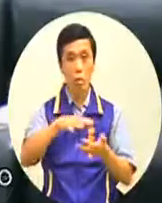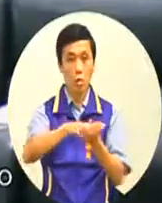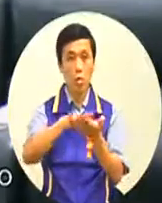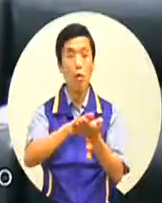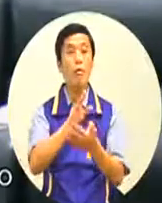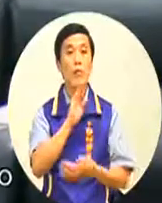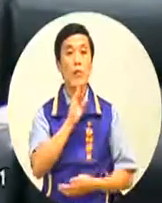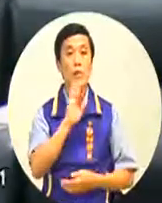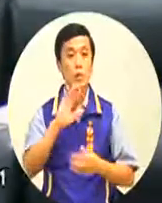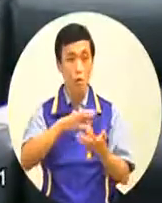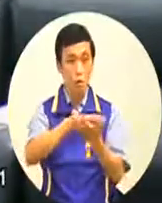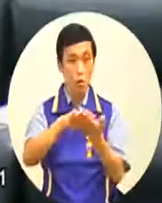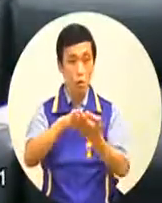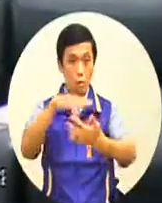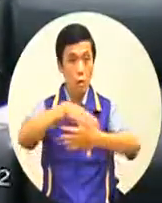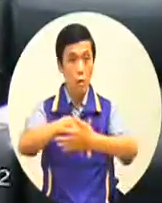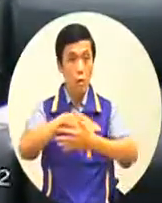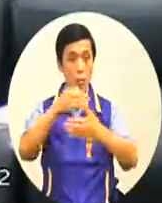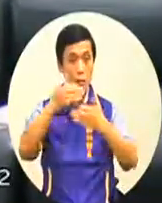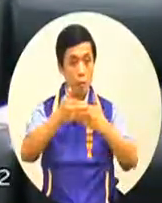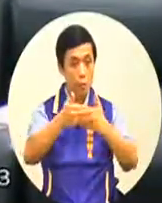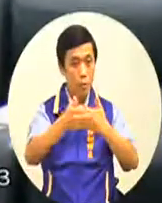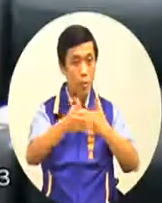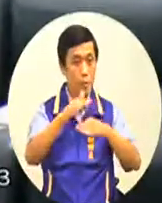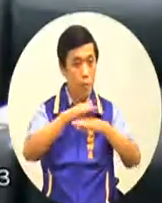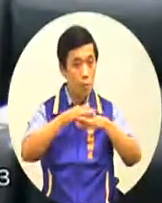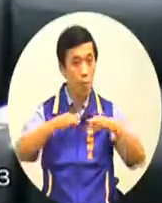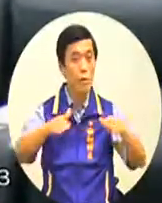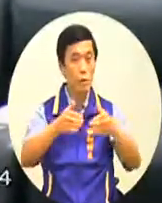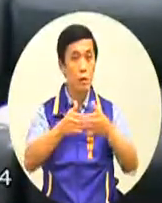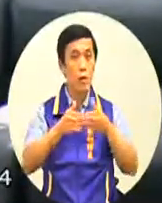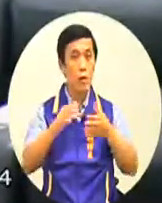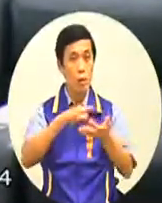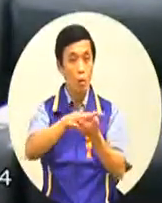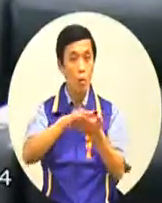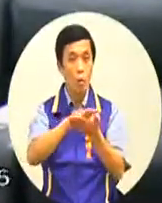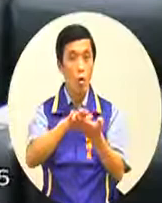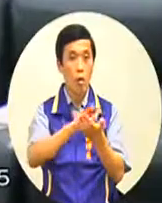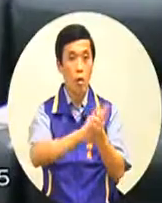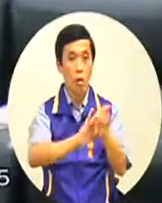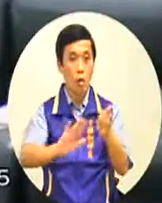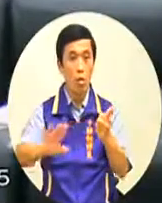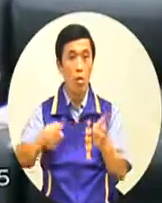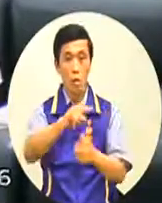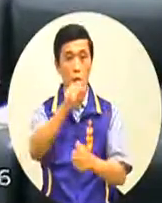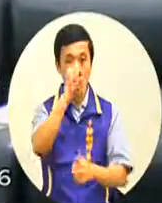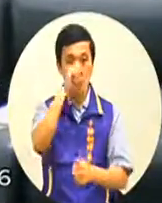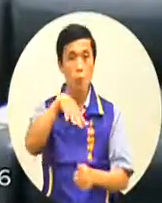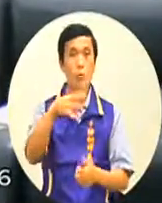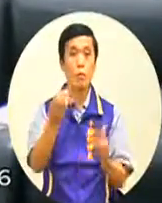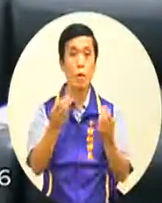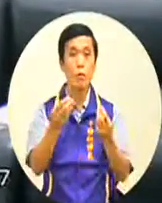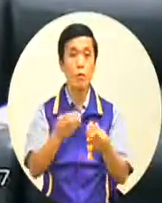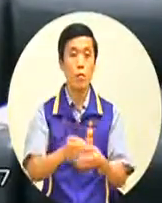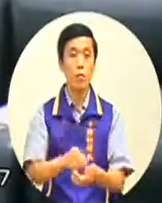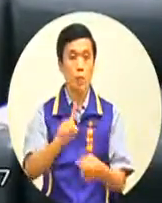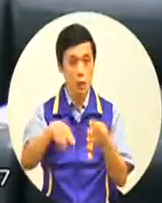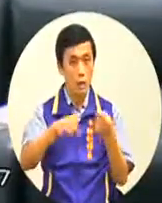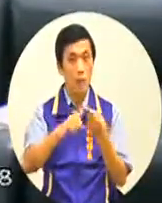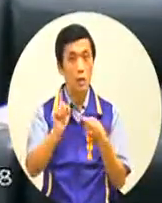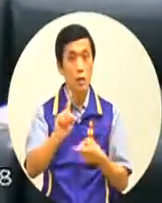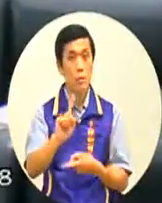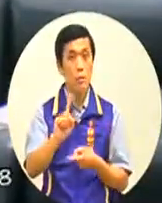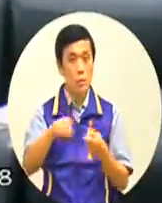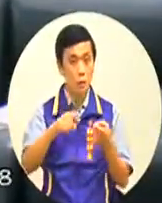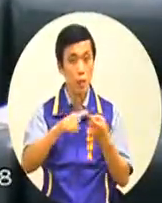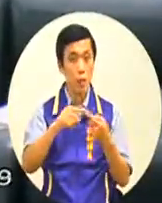中，我们还是要去建立那个秩序。乱对大家都没有好处啊。好、哦，对，乱对大家拢无好处，咱应该慢慢要有一